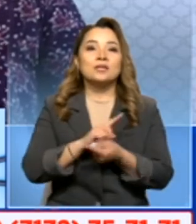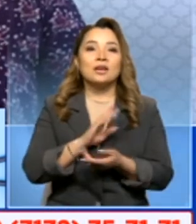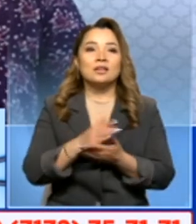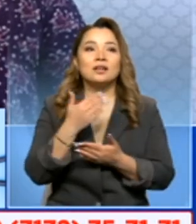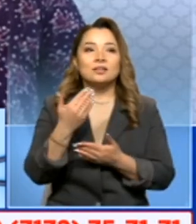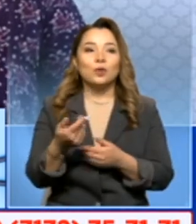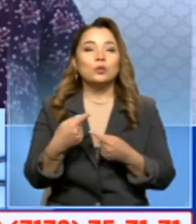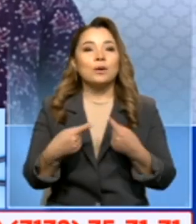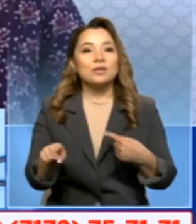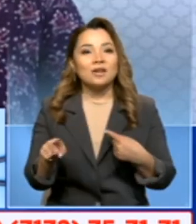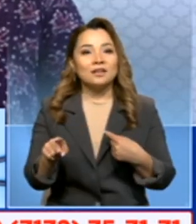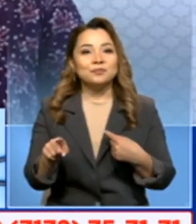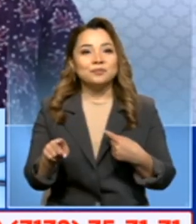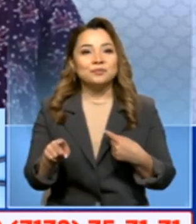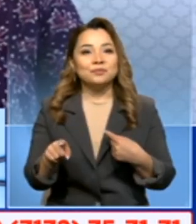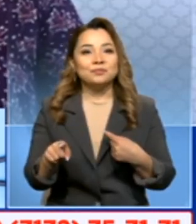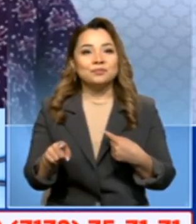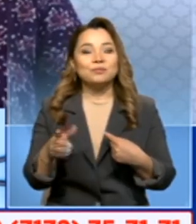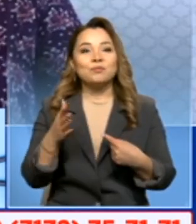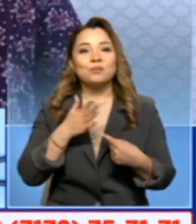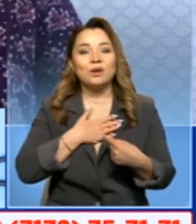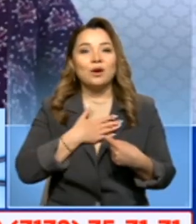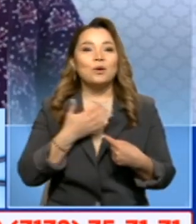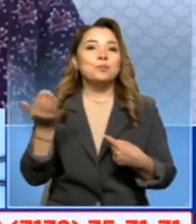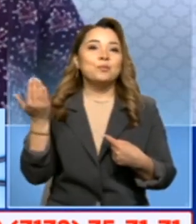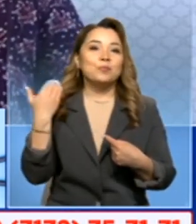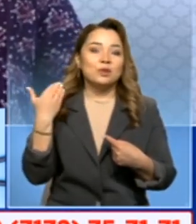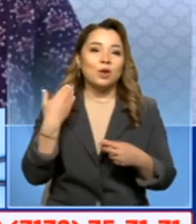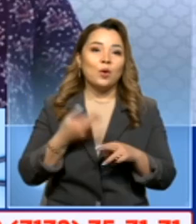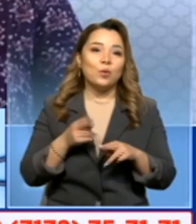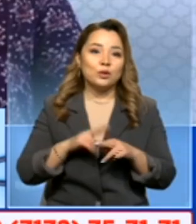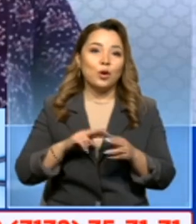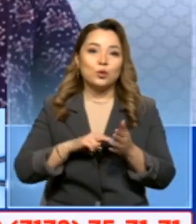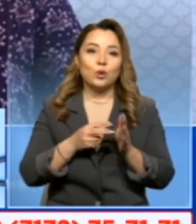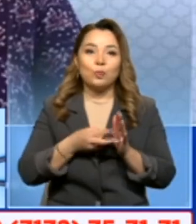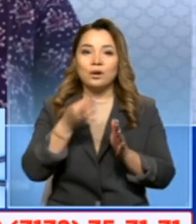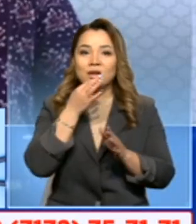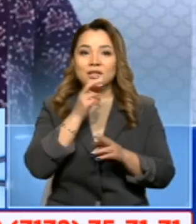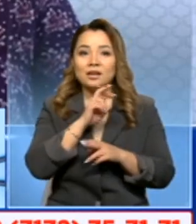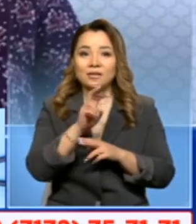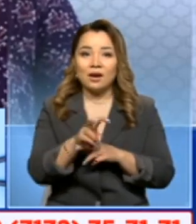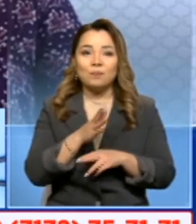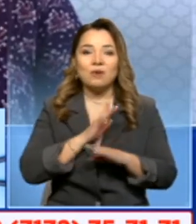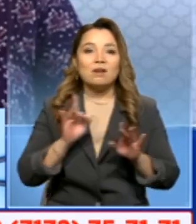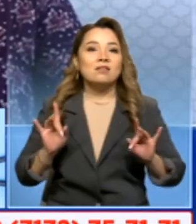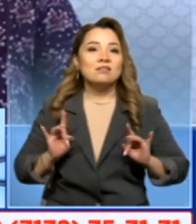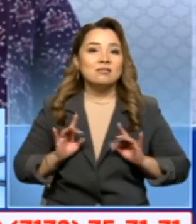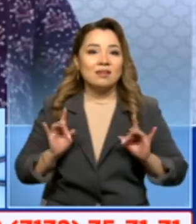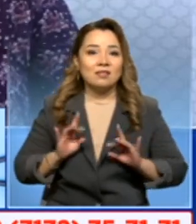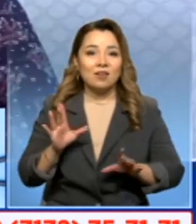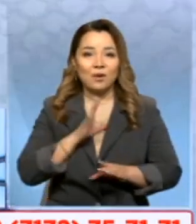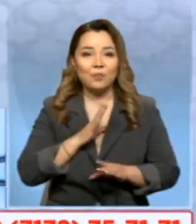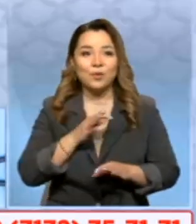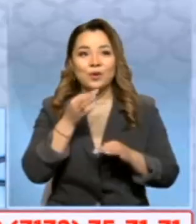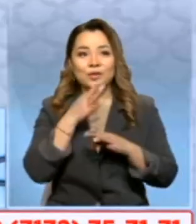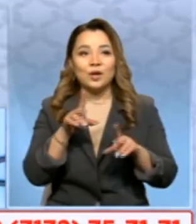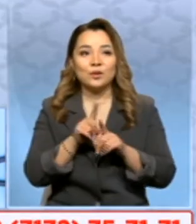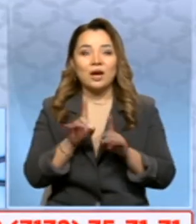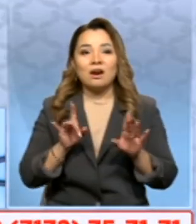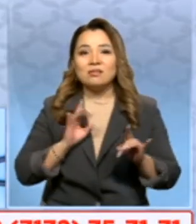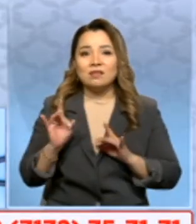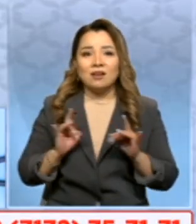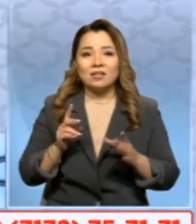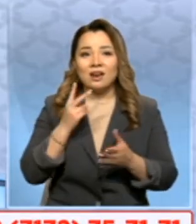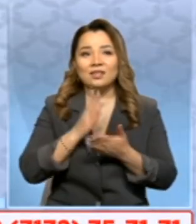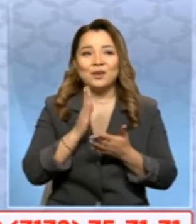басқа? Мен бұрын осы жобаға келгенге дейін нервный болатынмын, кез келген нәрсеге. Бүгін жүйкесі тозғандар